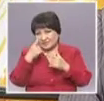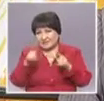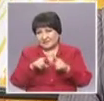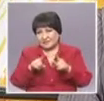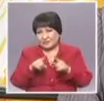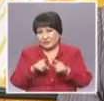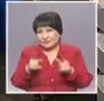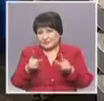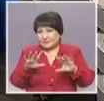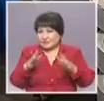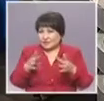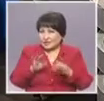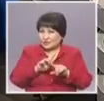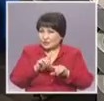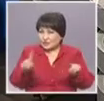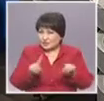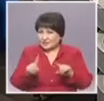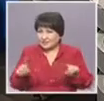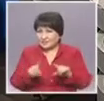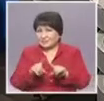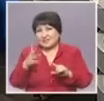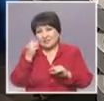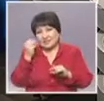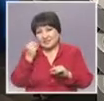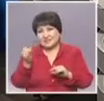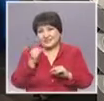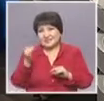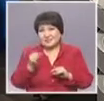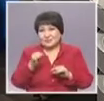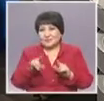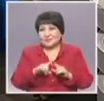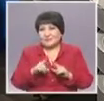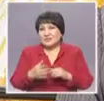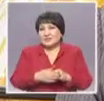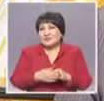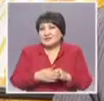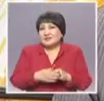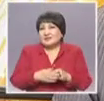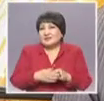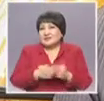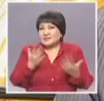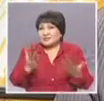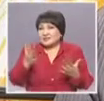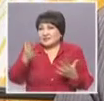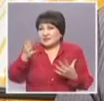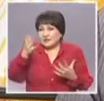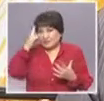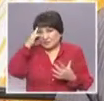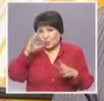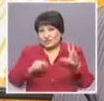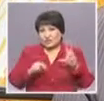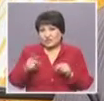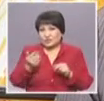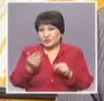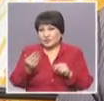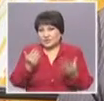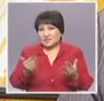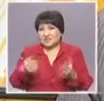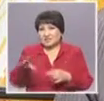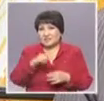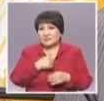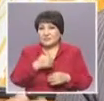То есть алматинцы очень интересуются такими вот крупными состязаниями. Конечно, если учесть, тем более, что сейчас мы все, всем нам